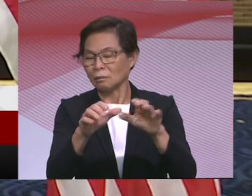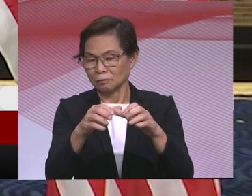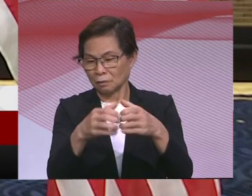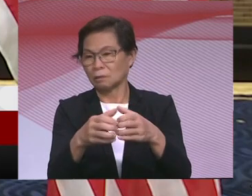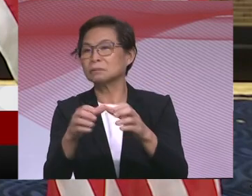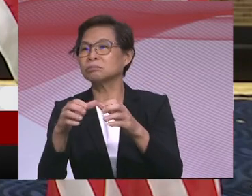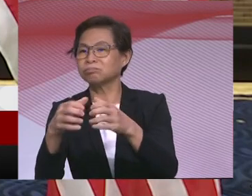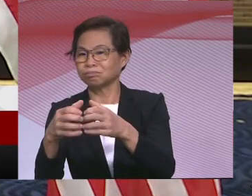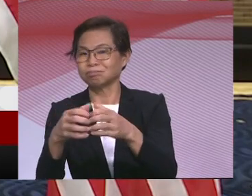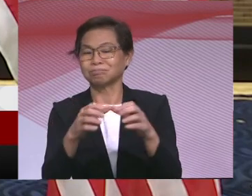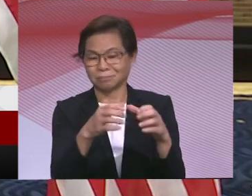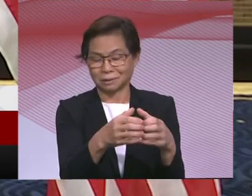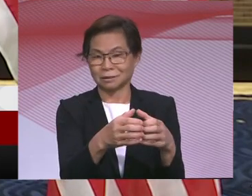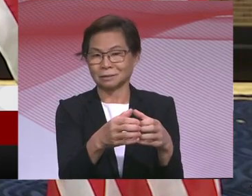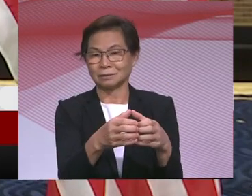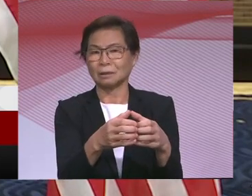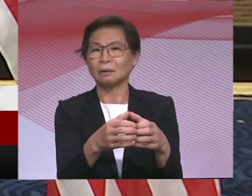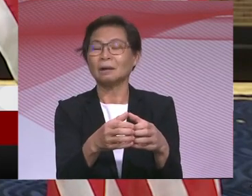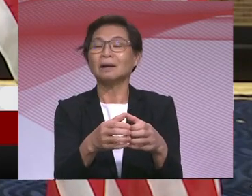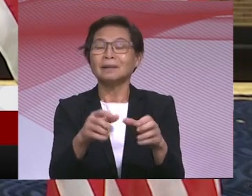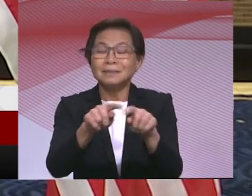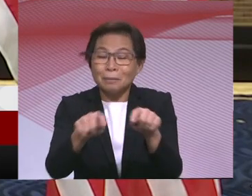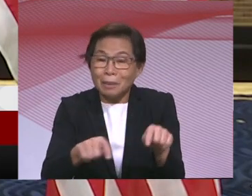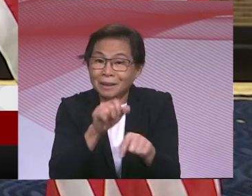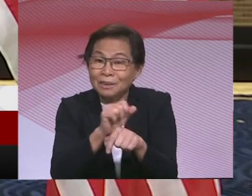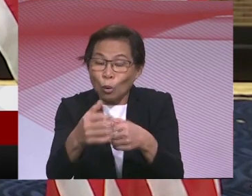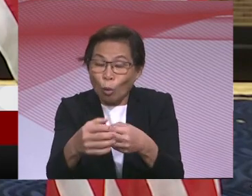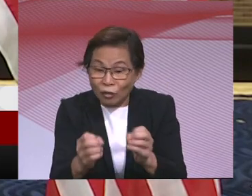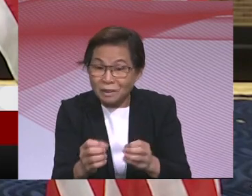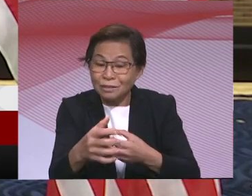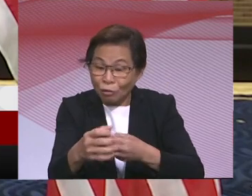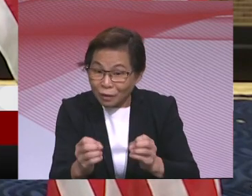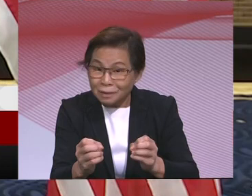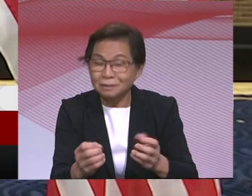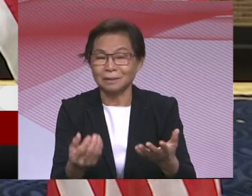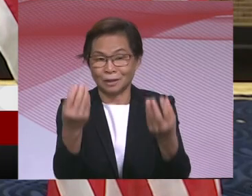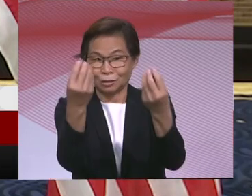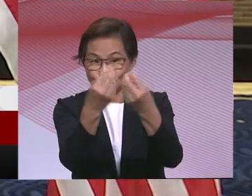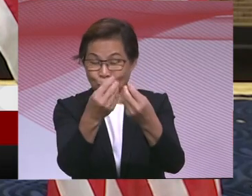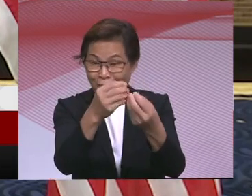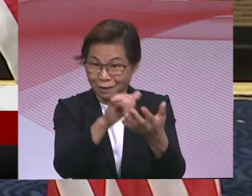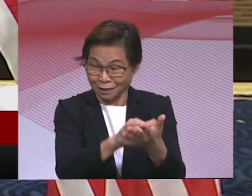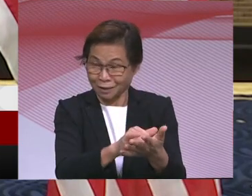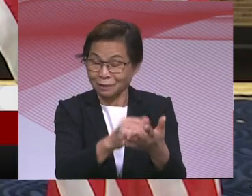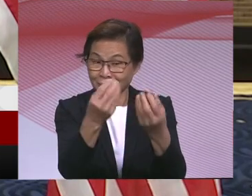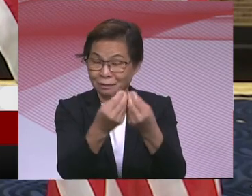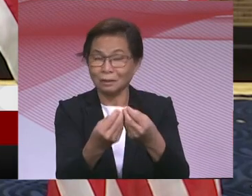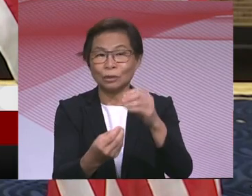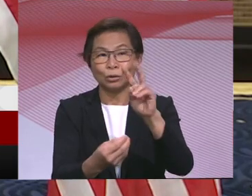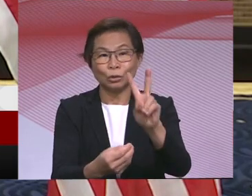cluster yang melibatkan tempat kerja Hai kepada jumlah ini juga sebanyak